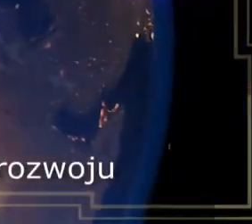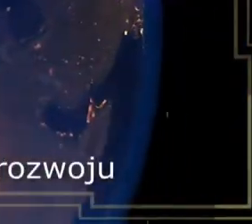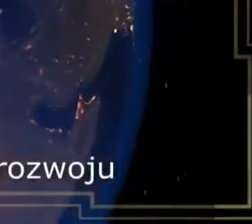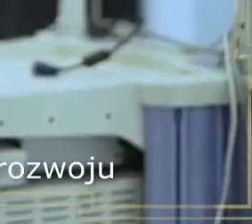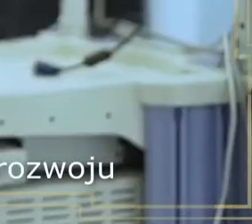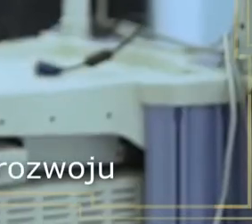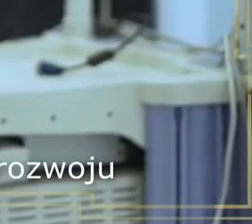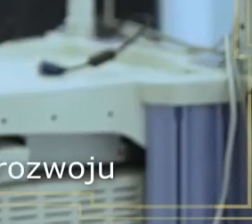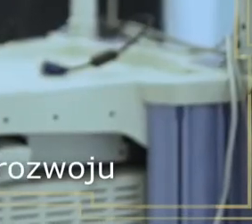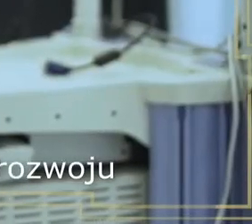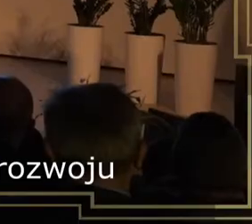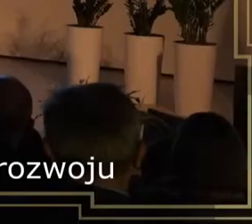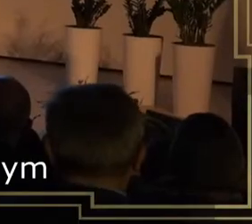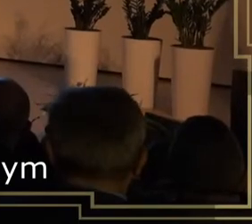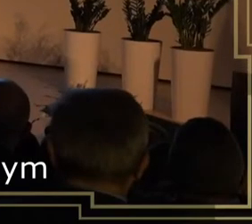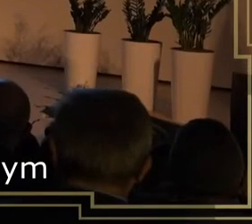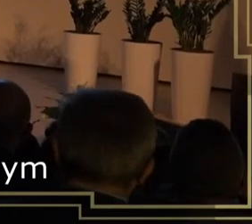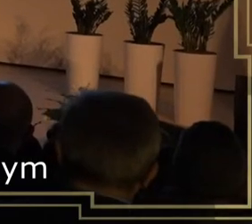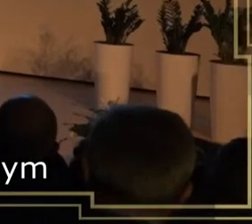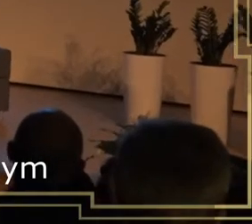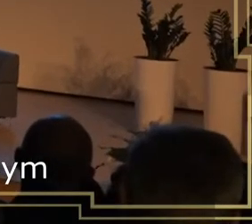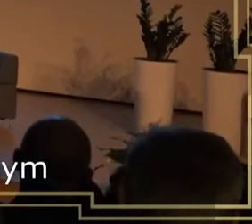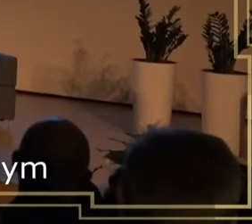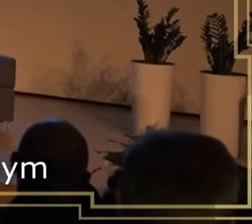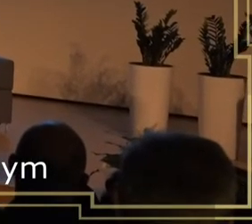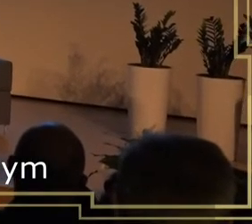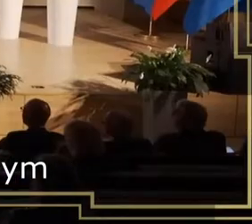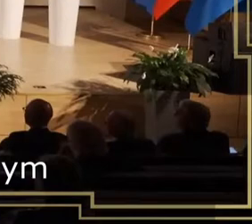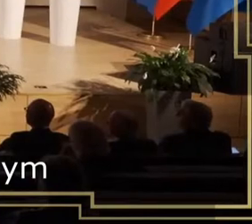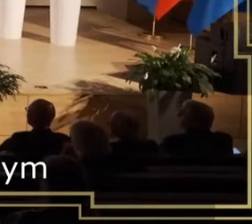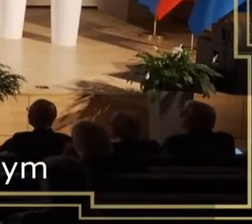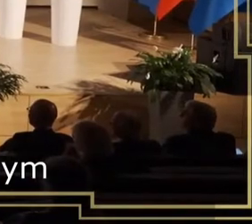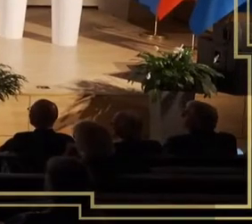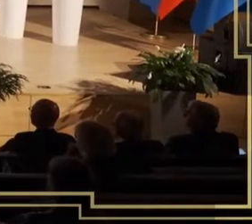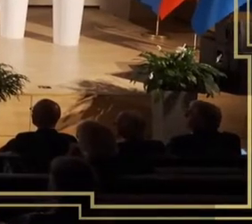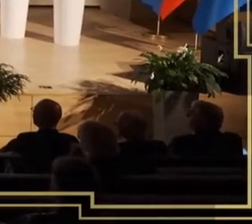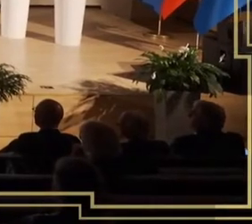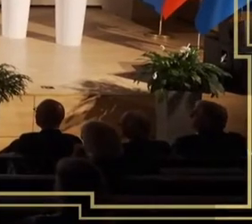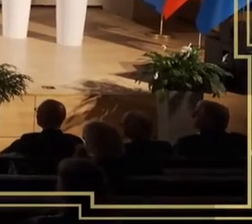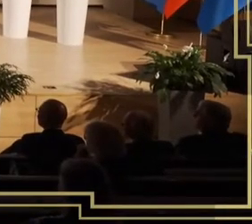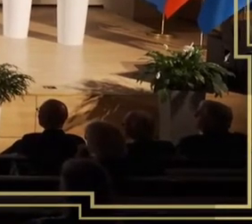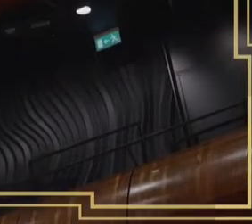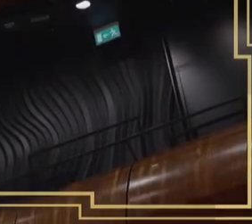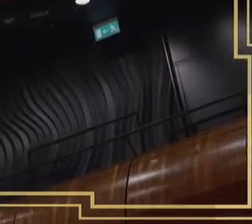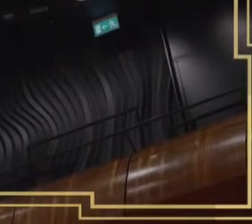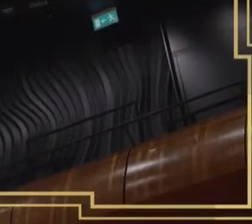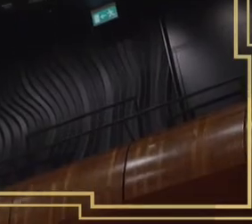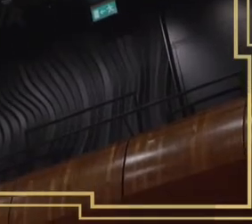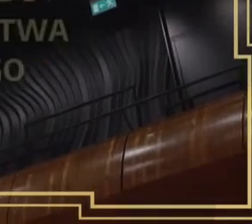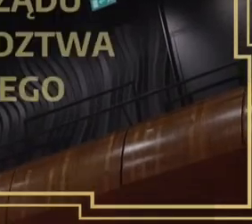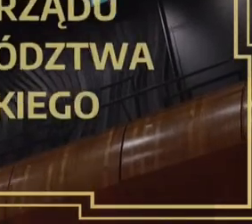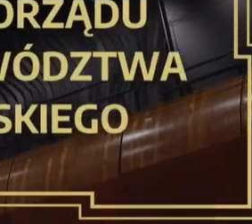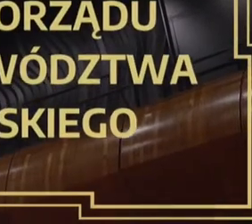cały czas nieustannie musimy dążyć do tego rozwoju i dzięki środkom własnym, środkom unijnym potrafimy to robić.